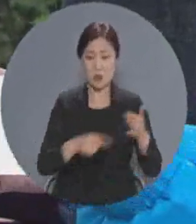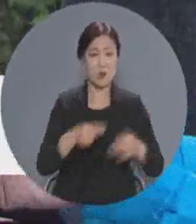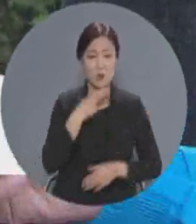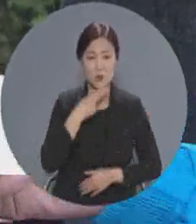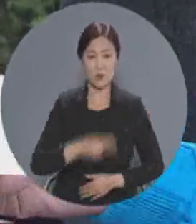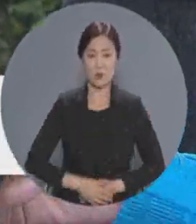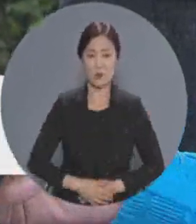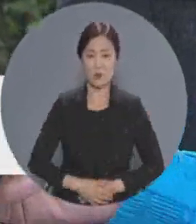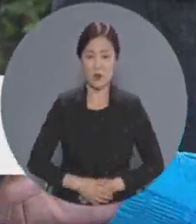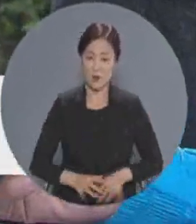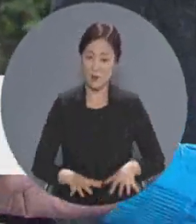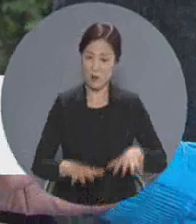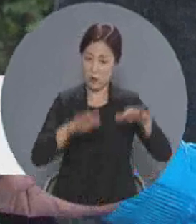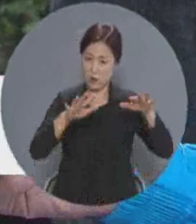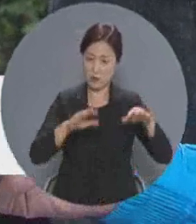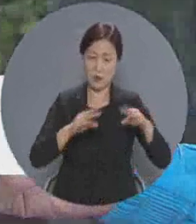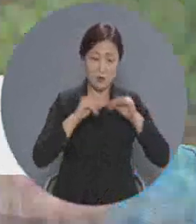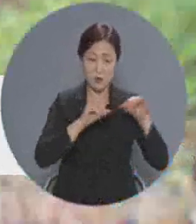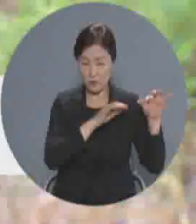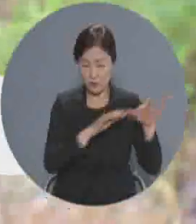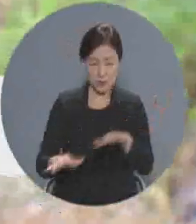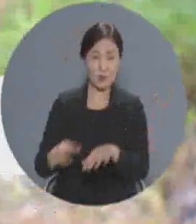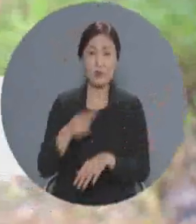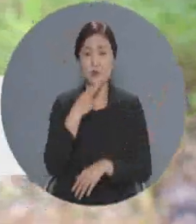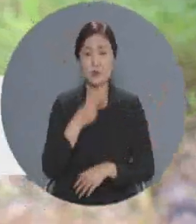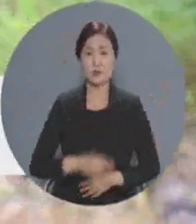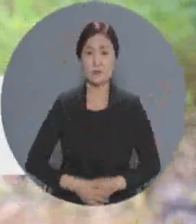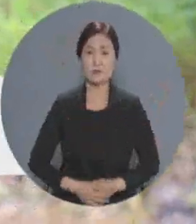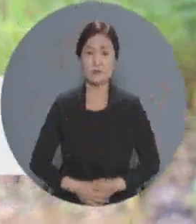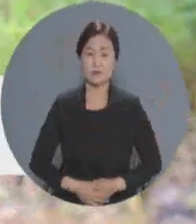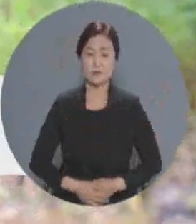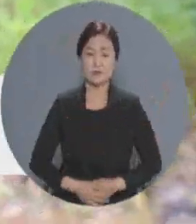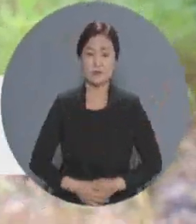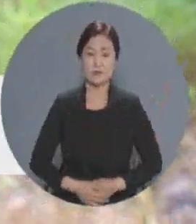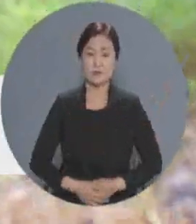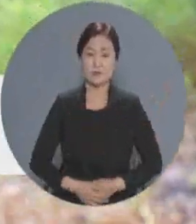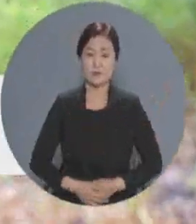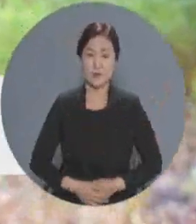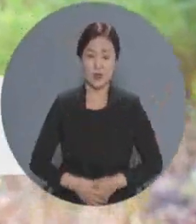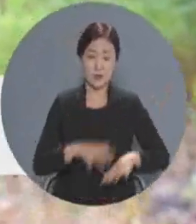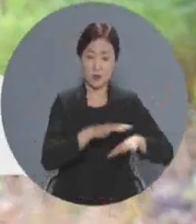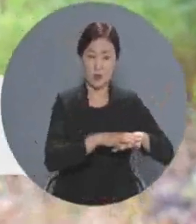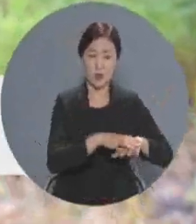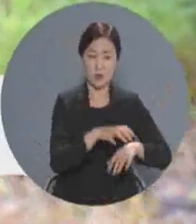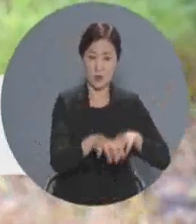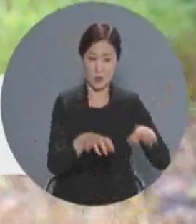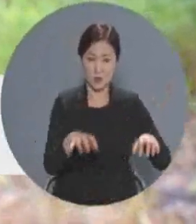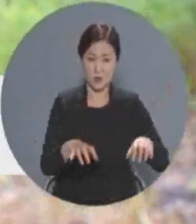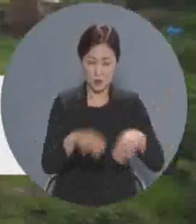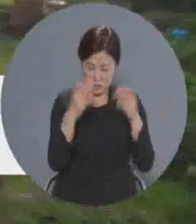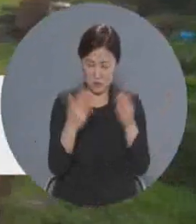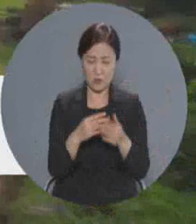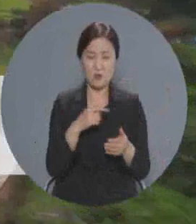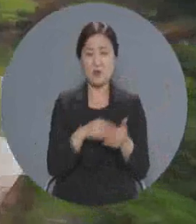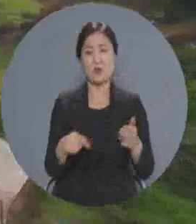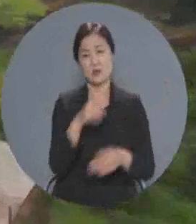뭐 양만 많다 뿐이지 흙탕물이 안 내려오니까 또 우리 이 농장이 전체적으로 피해가 남은